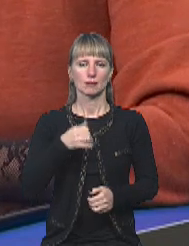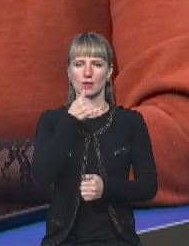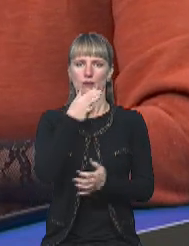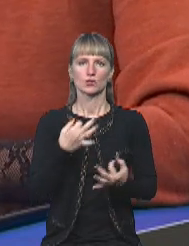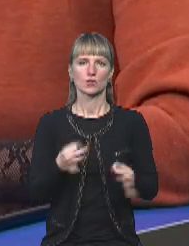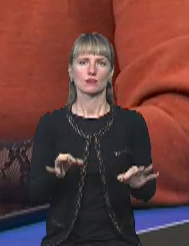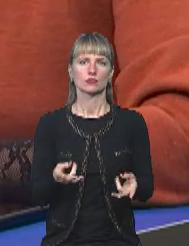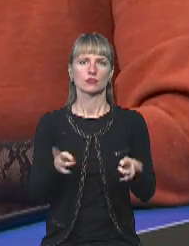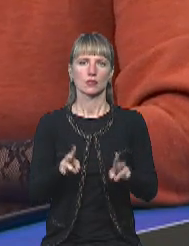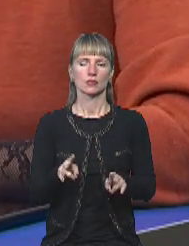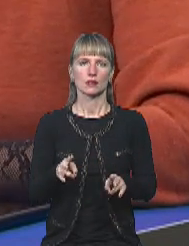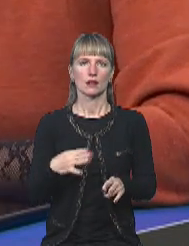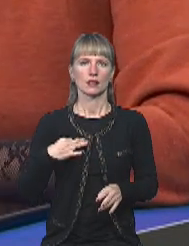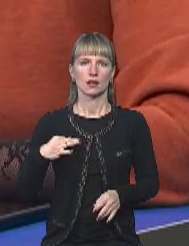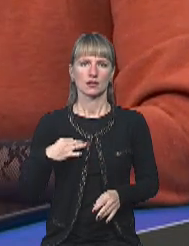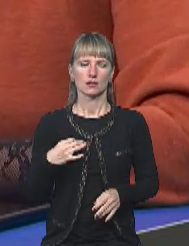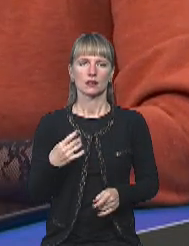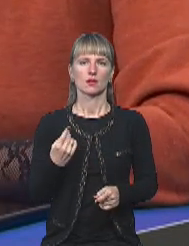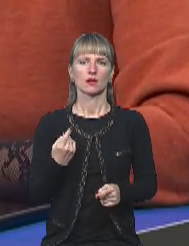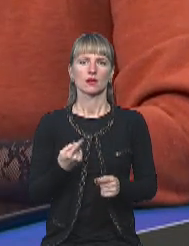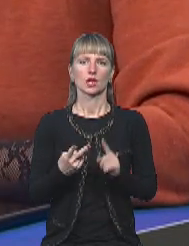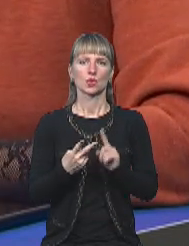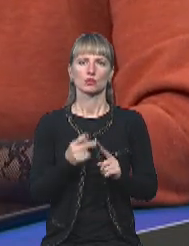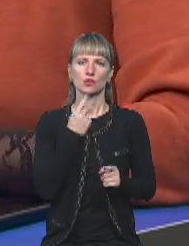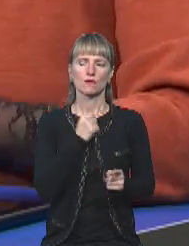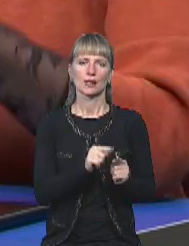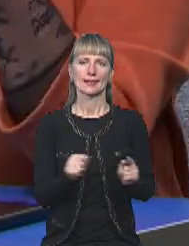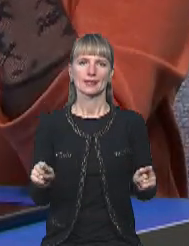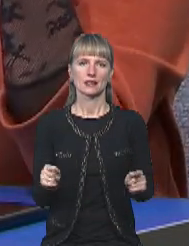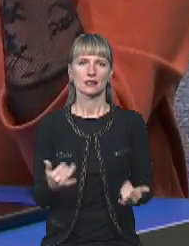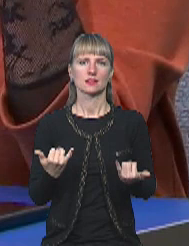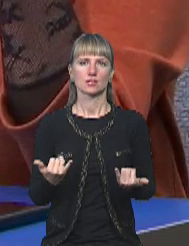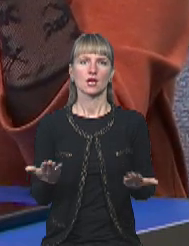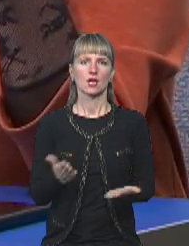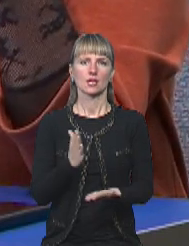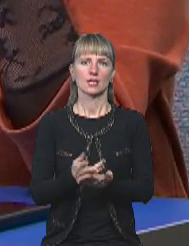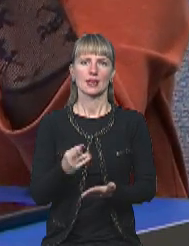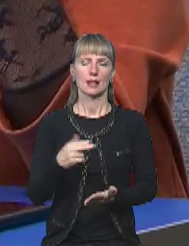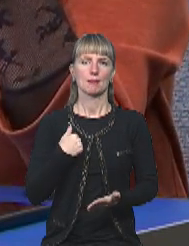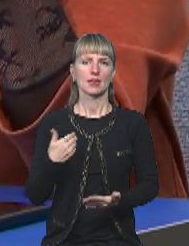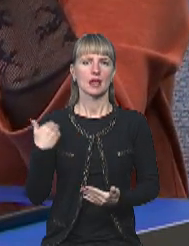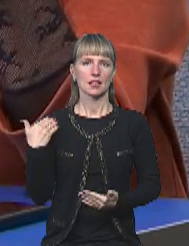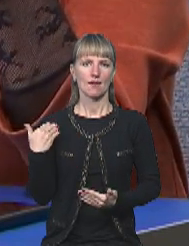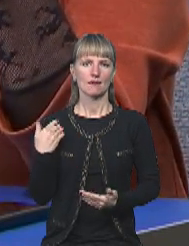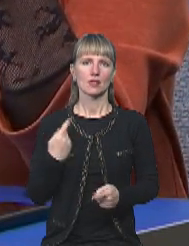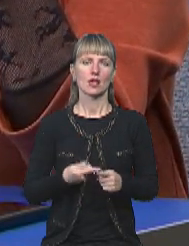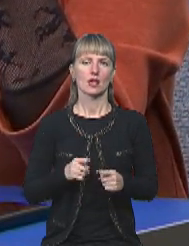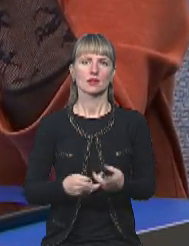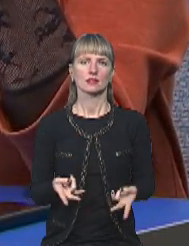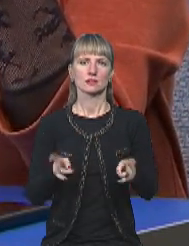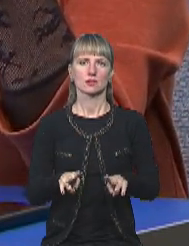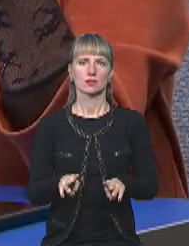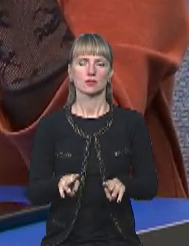дозволити лишатись інертною. І друга червона лінія, наразі, яка постала для мене нещодавно, це